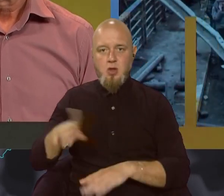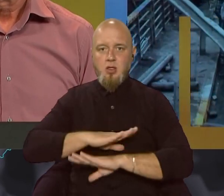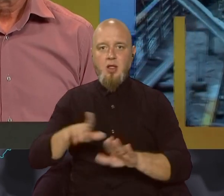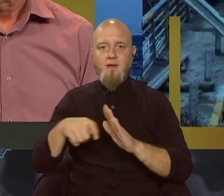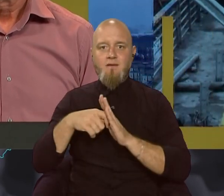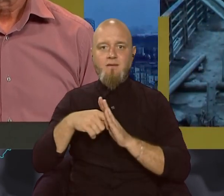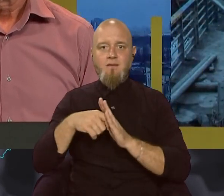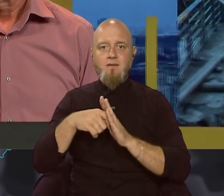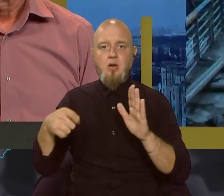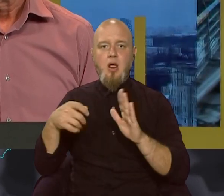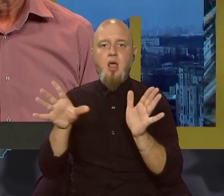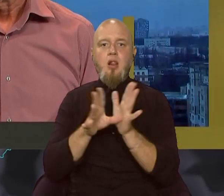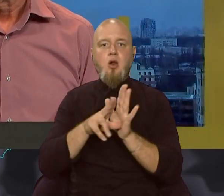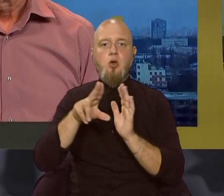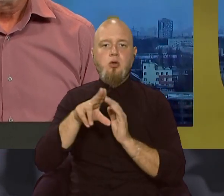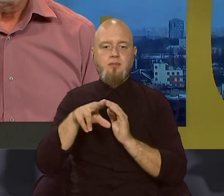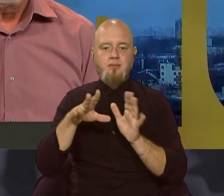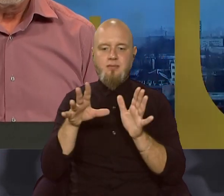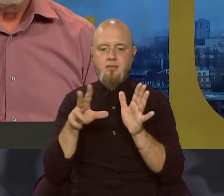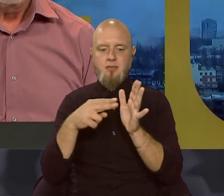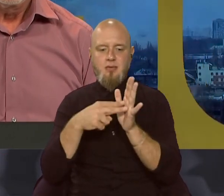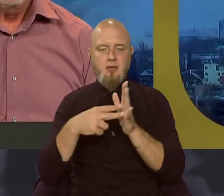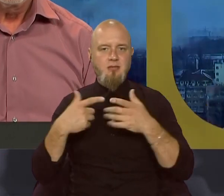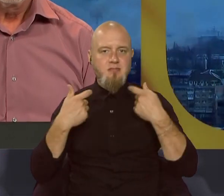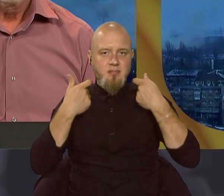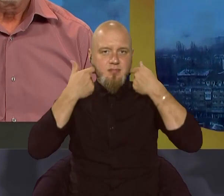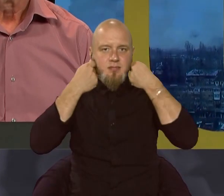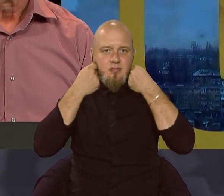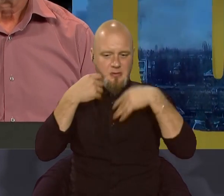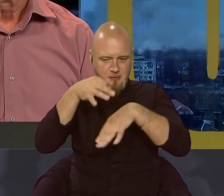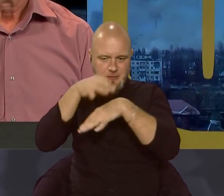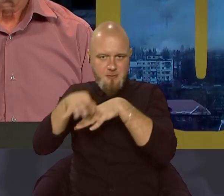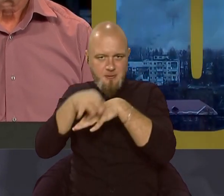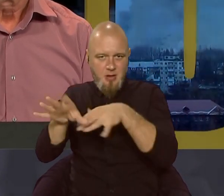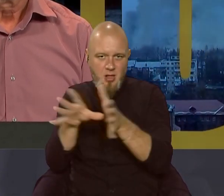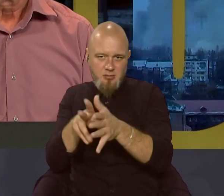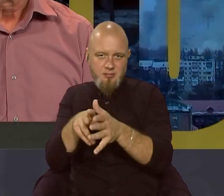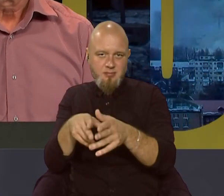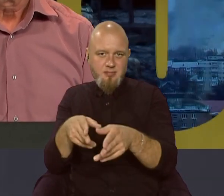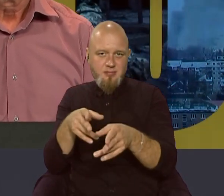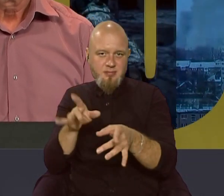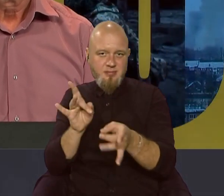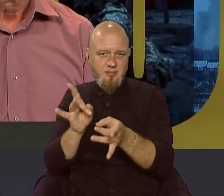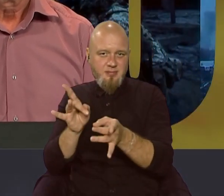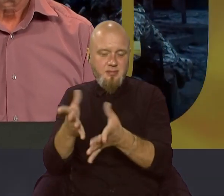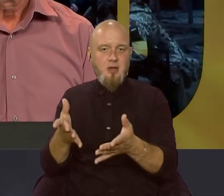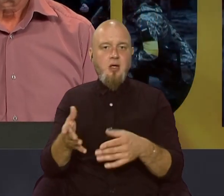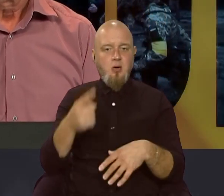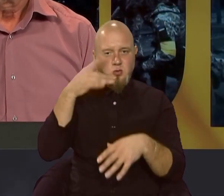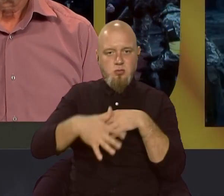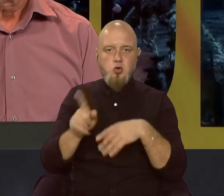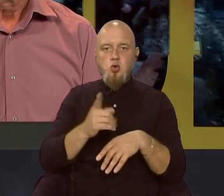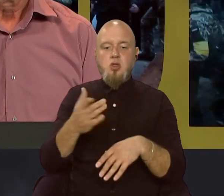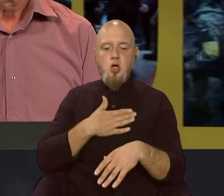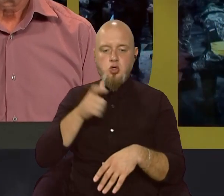відключають електродроти від вуха, тобто під катуванням, тому що розуміють, що наші люди навіть в підвалах не